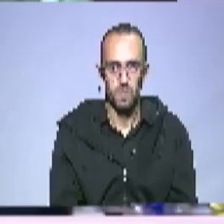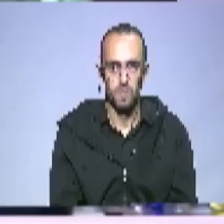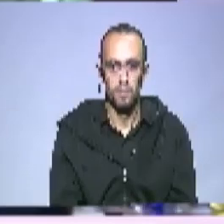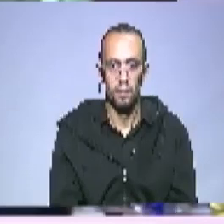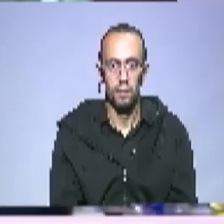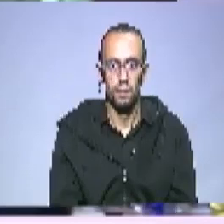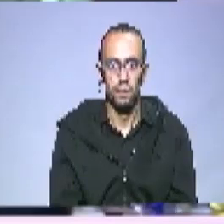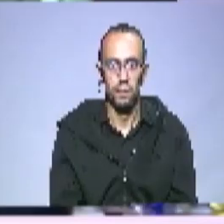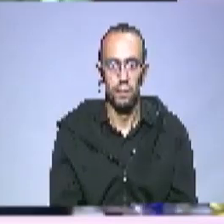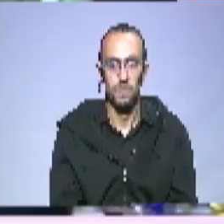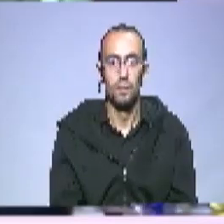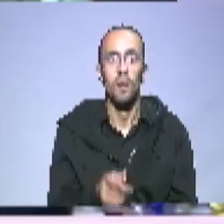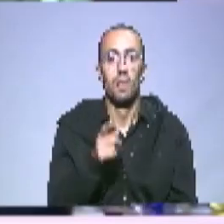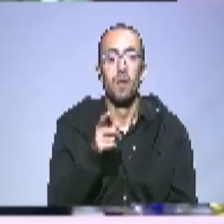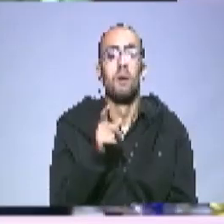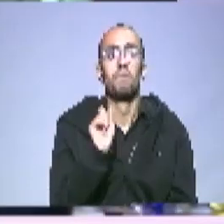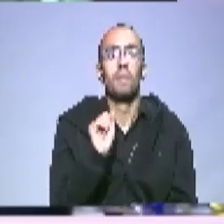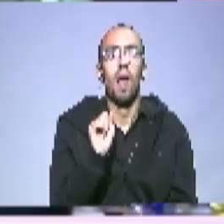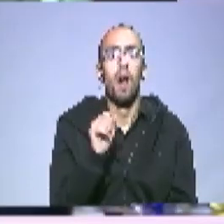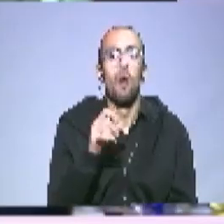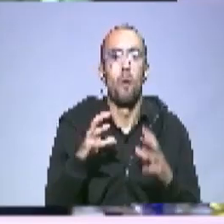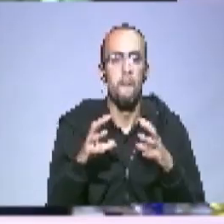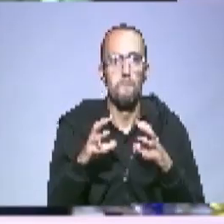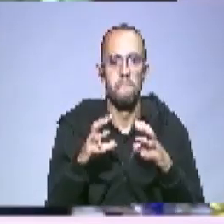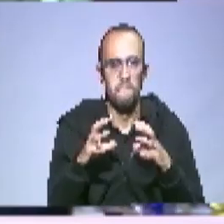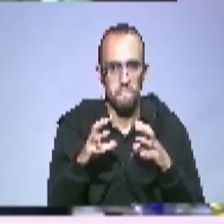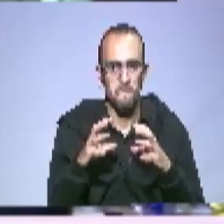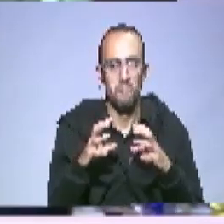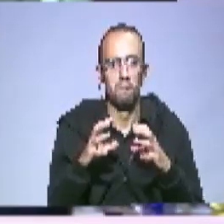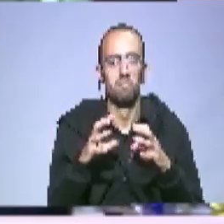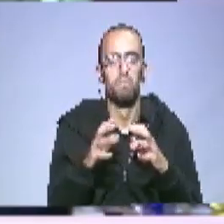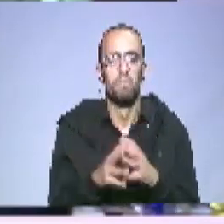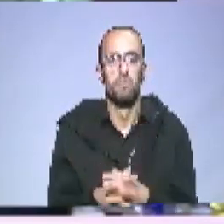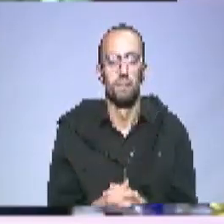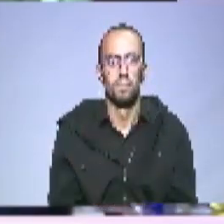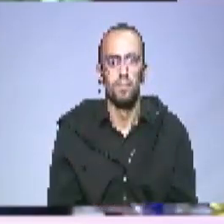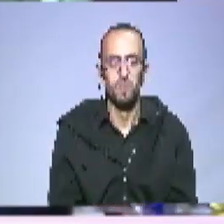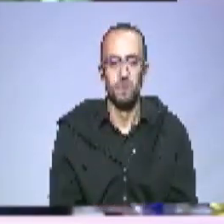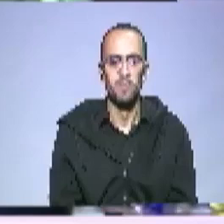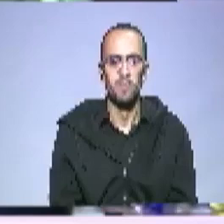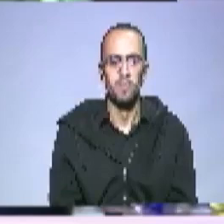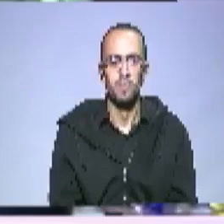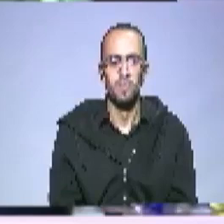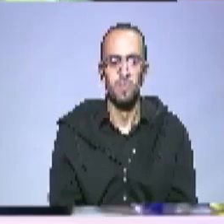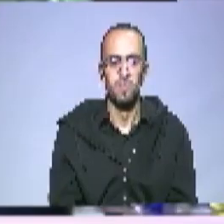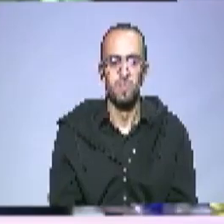معانا الكولسلو كرومبة صغيرة، مش لازم حتى ناخدها كلها يعني.